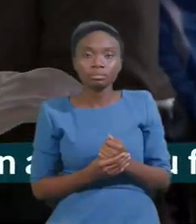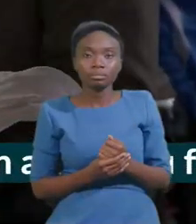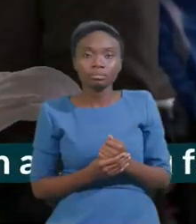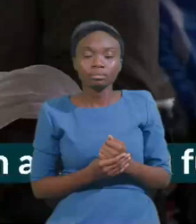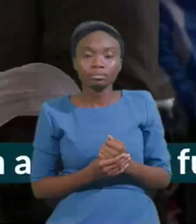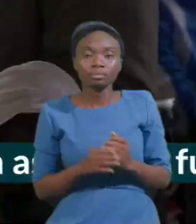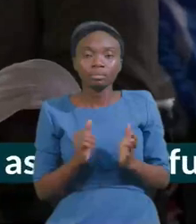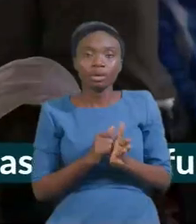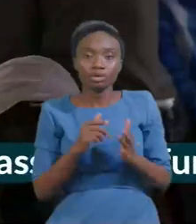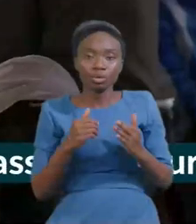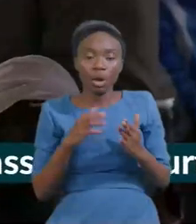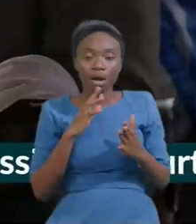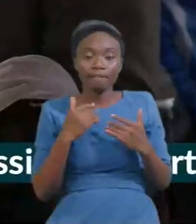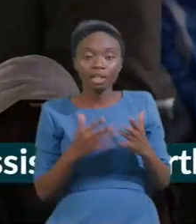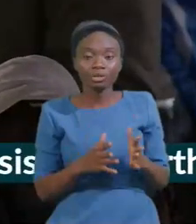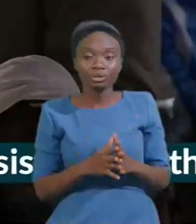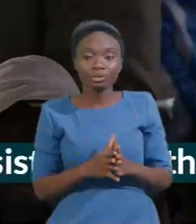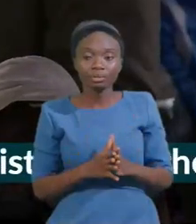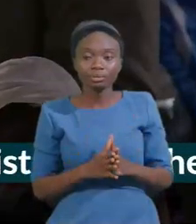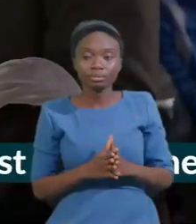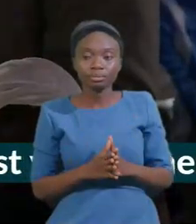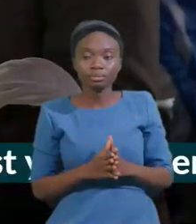that you are through. Que vous avez fini.